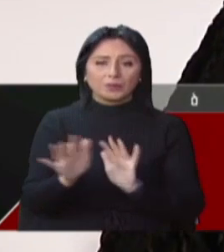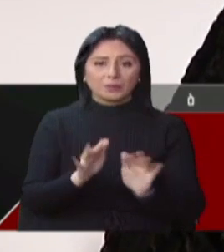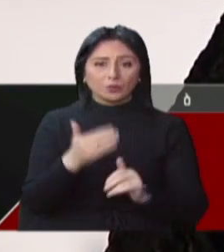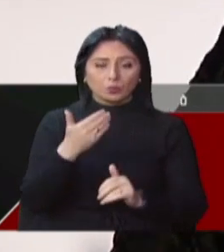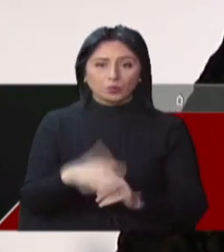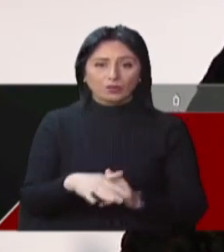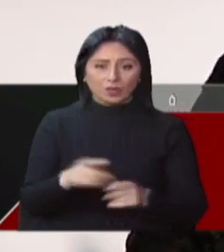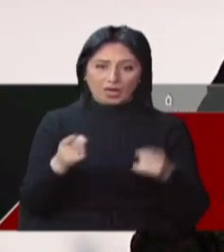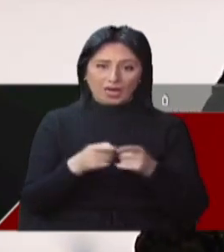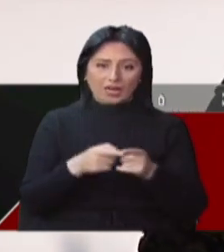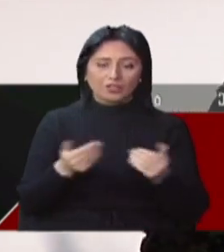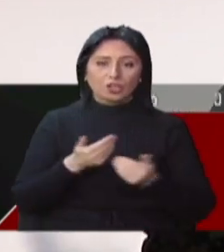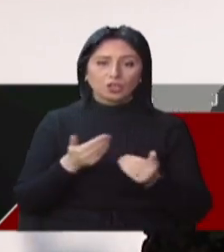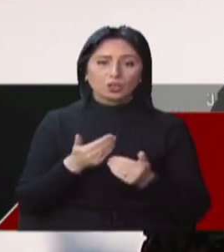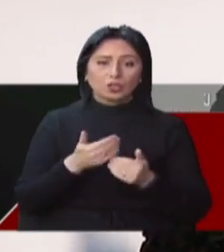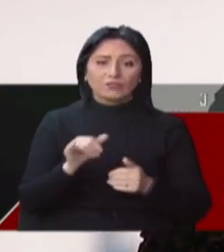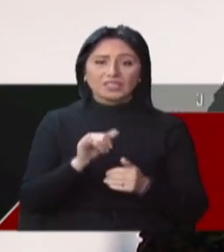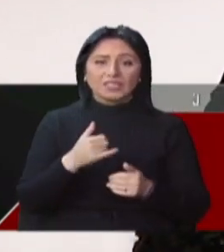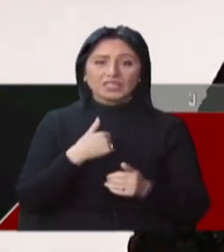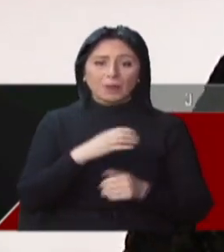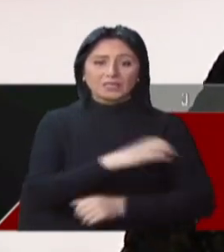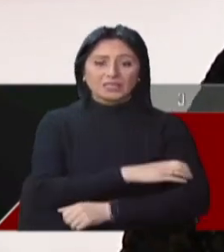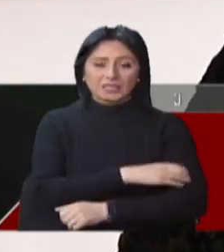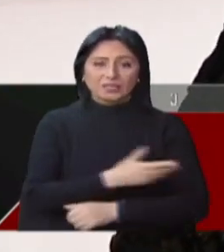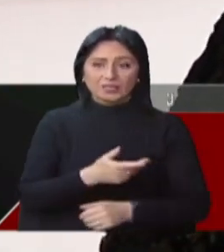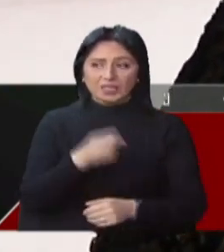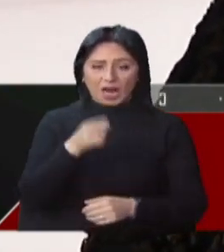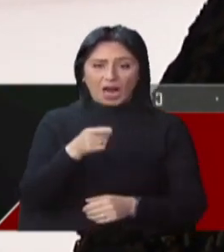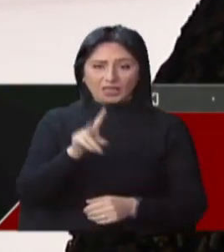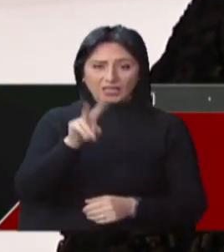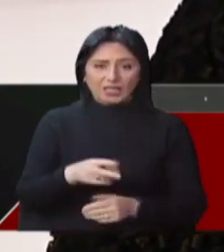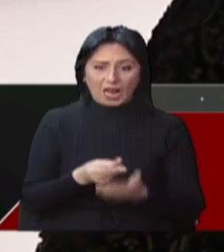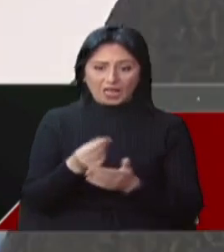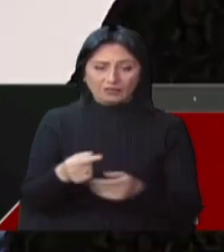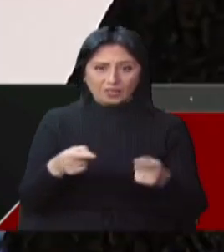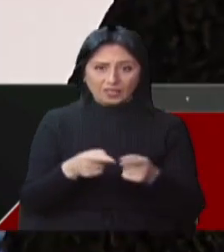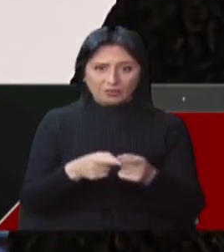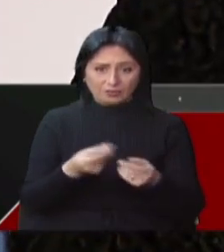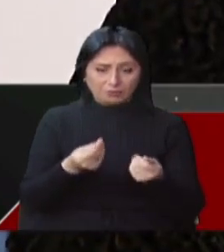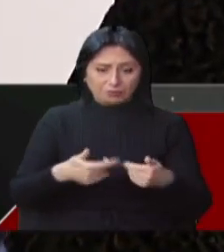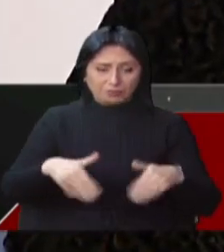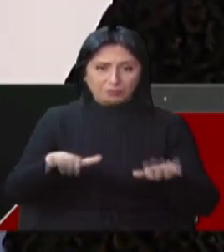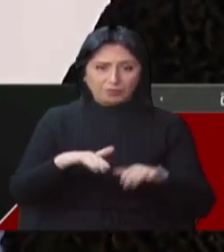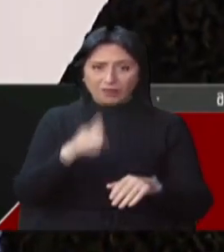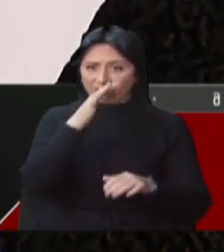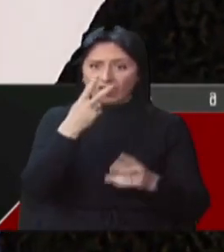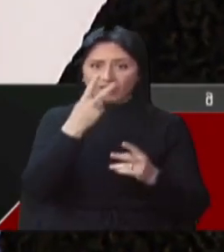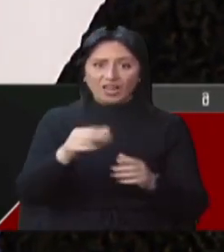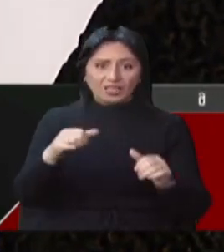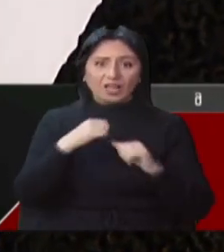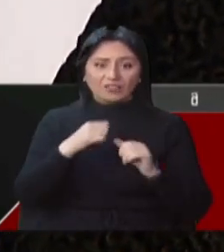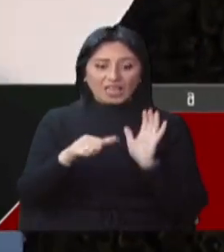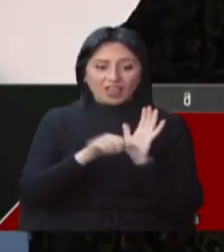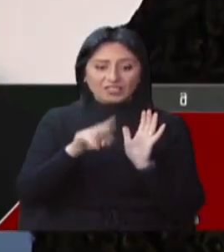მიმდინარეობს. ქირაში ცხოვრობენ, სად აღჭებს სიძეს? ათასი ლარსი ხდის ქირაში. მე ვერ ხედავ დახმარებას, ექვსი